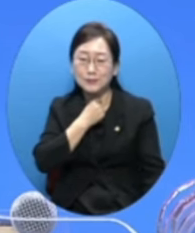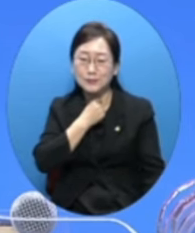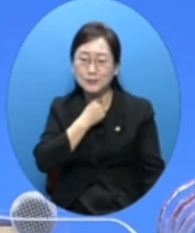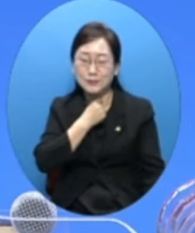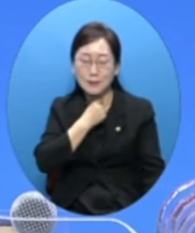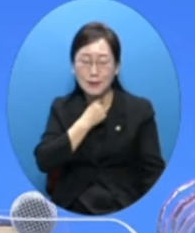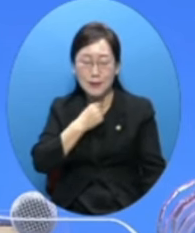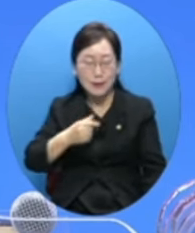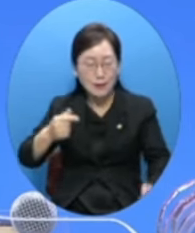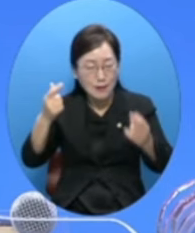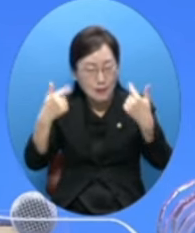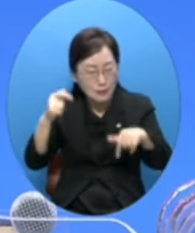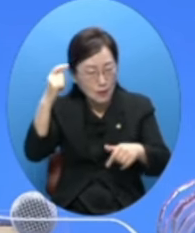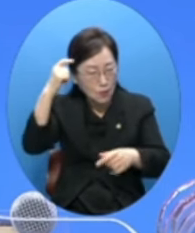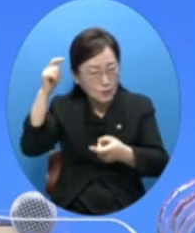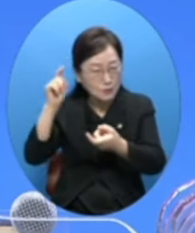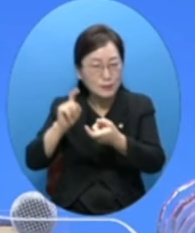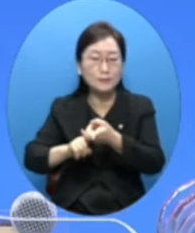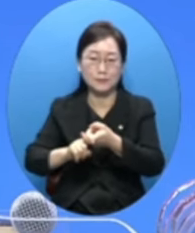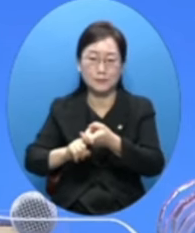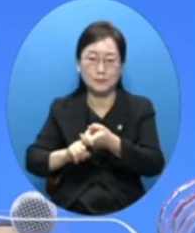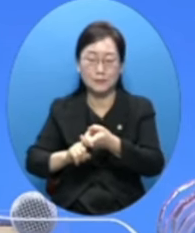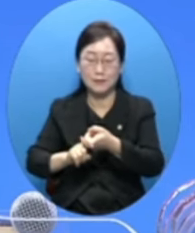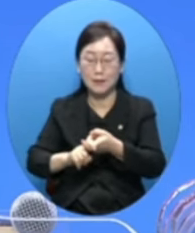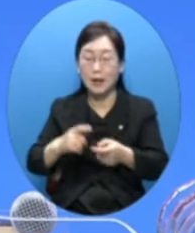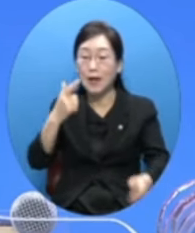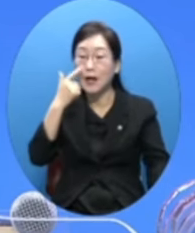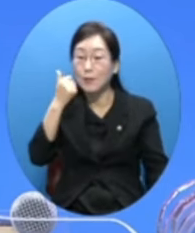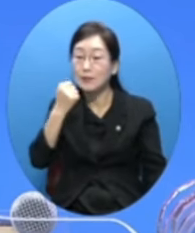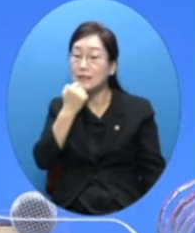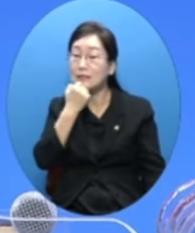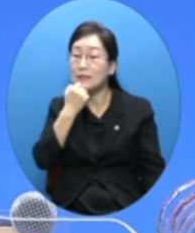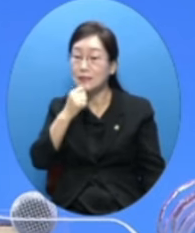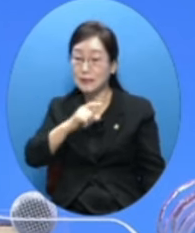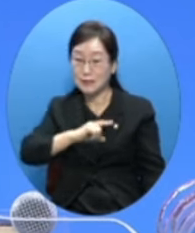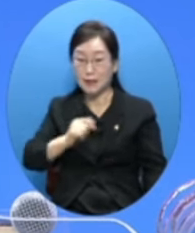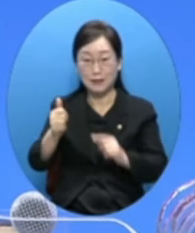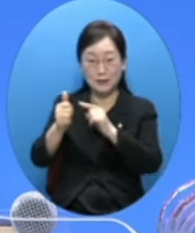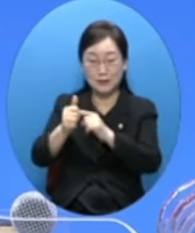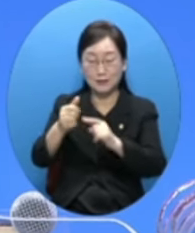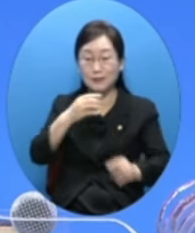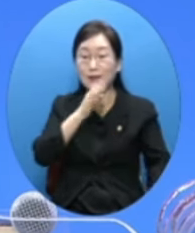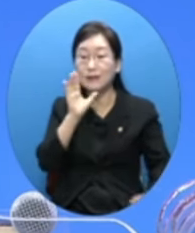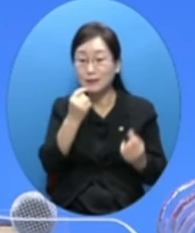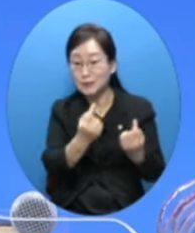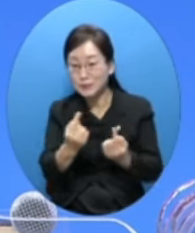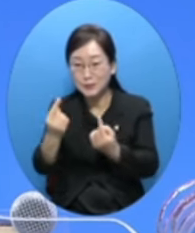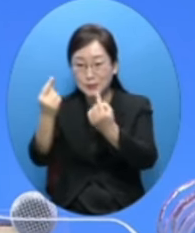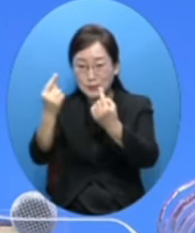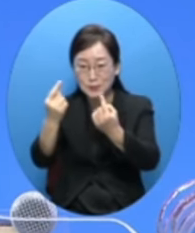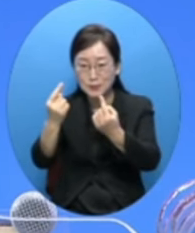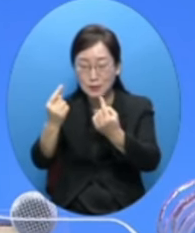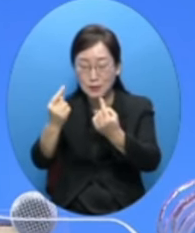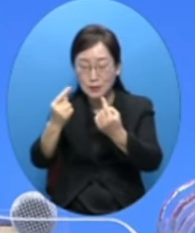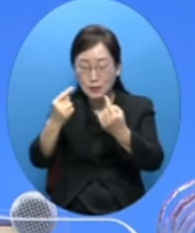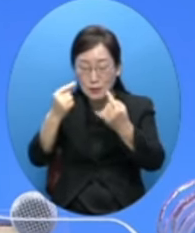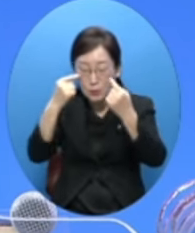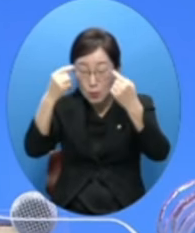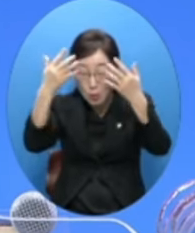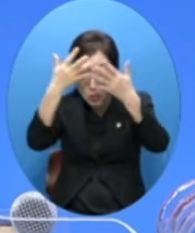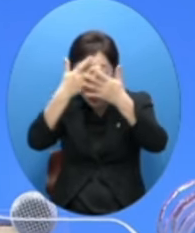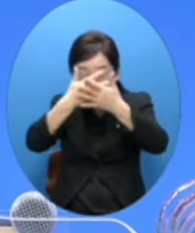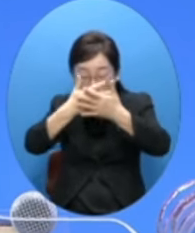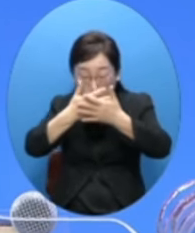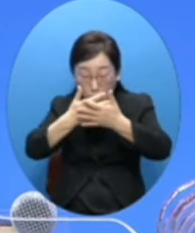늘 거기에 대한 관심이 있었습니다. 그런데 아버지 이삭이 나이가 들고 눈이 침침해서 아들 잘 보지 못하게